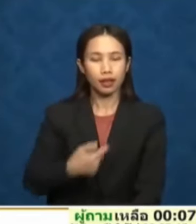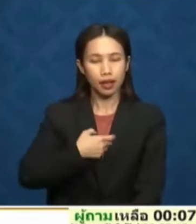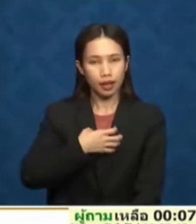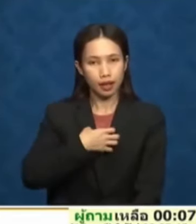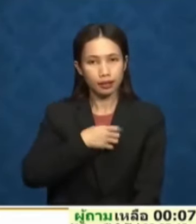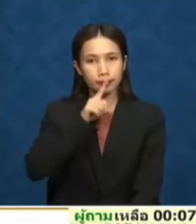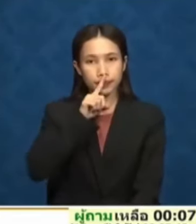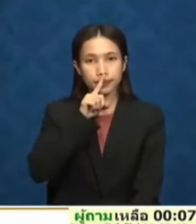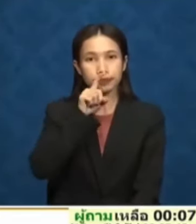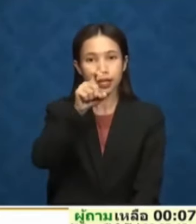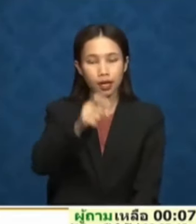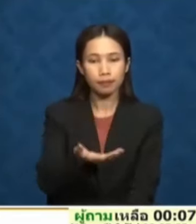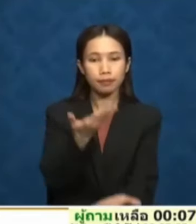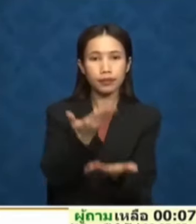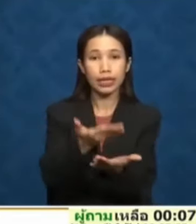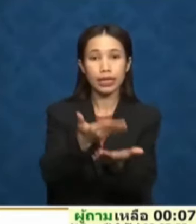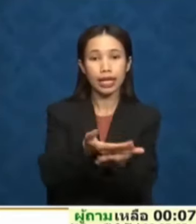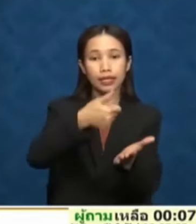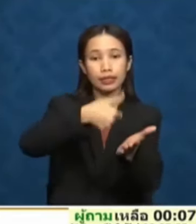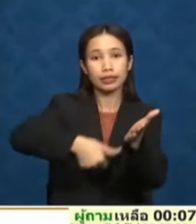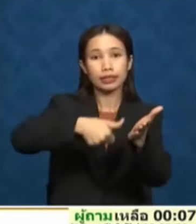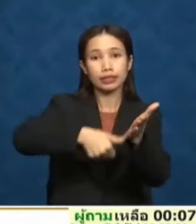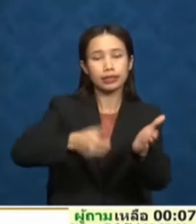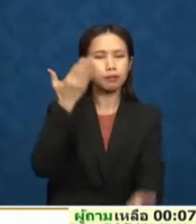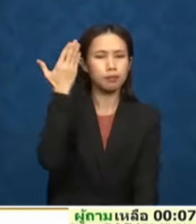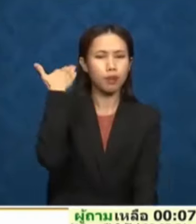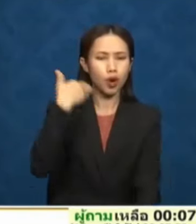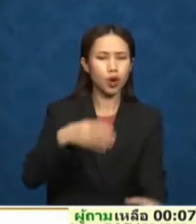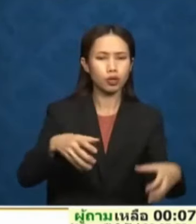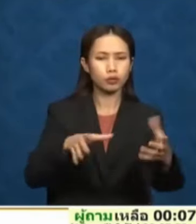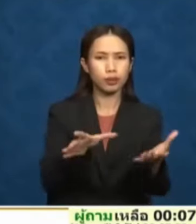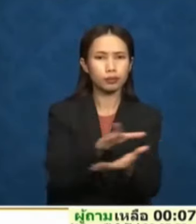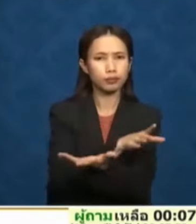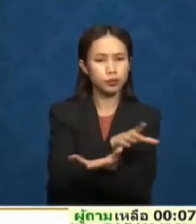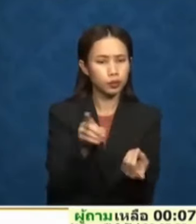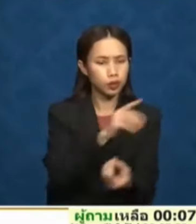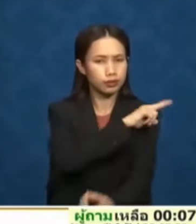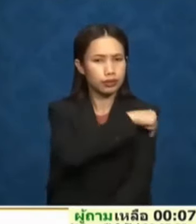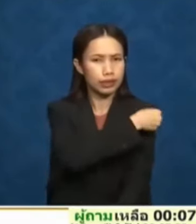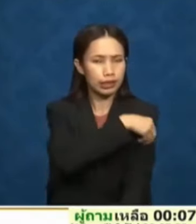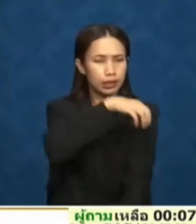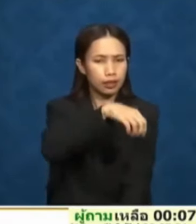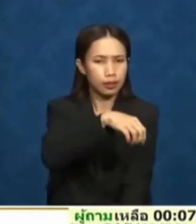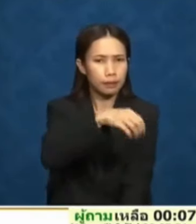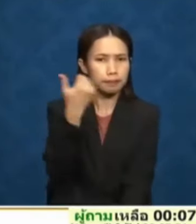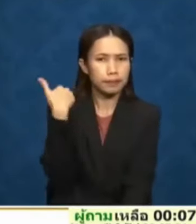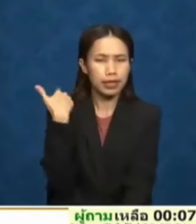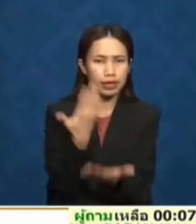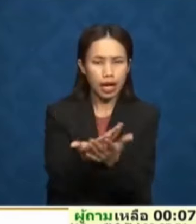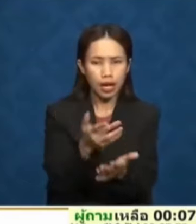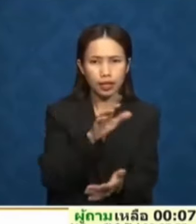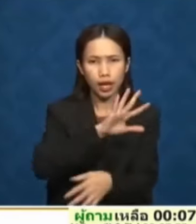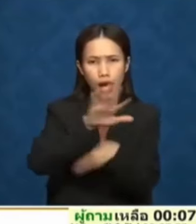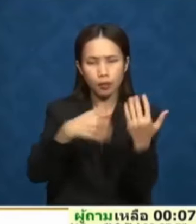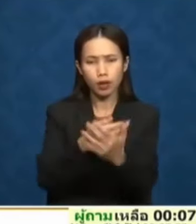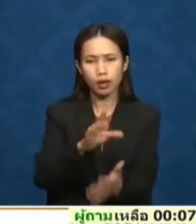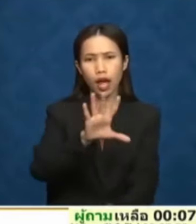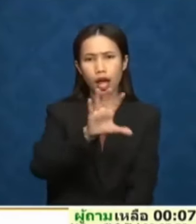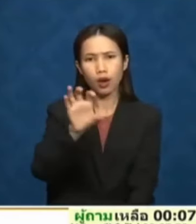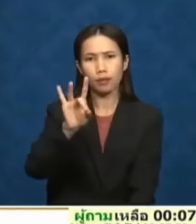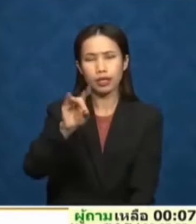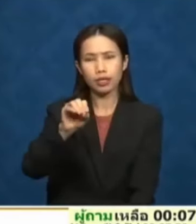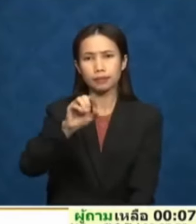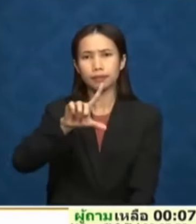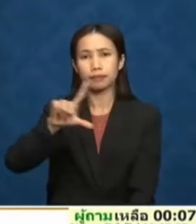ถามค่ะว่าเงินที่ค้างจ่ายคลีนิตชุมชนอบอุ่นในพื้นที่กรุงเทพมหานครมีอยู่มากกว่า 580ล้าน